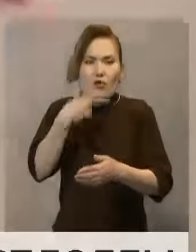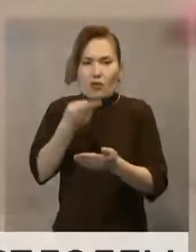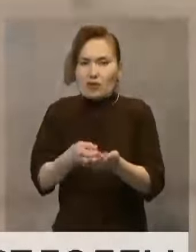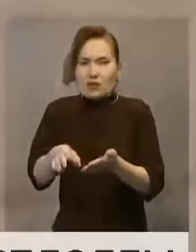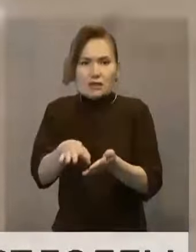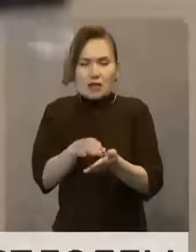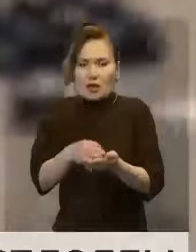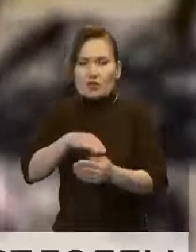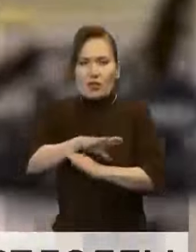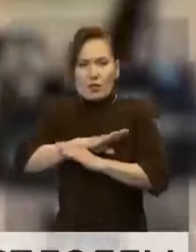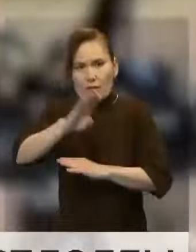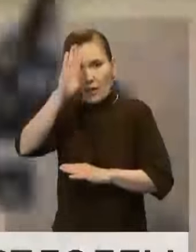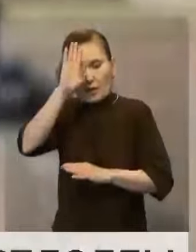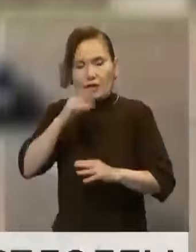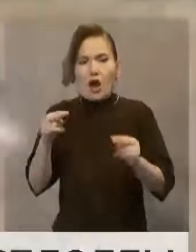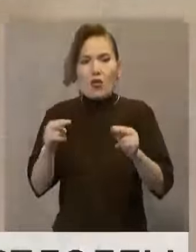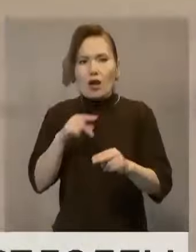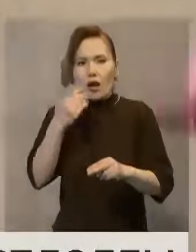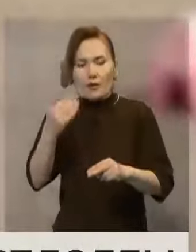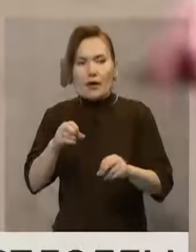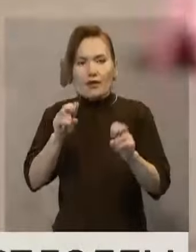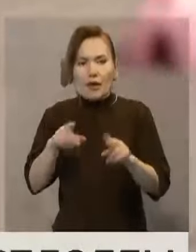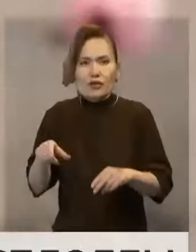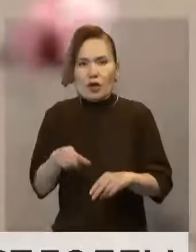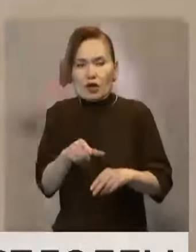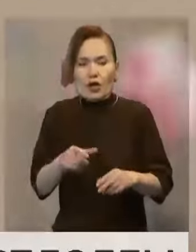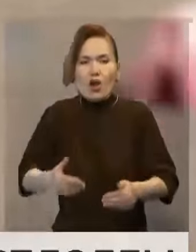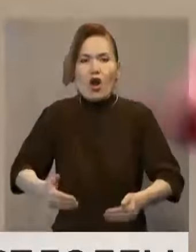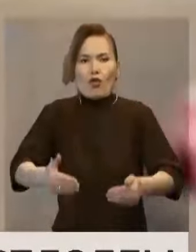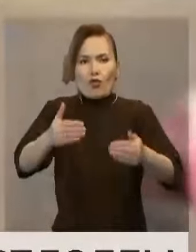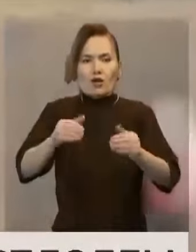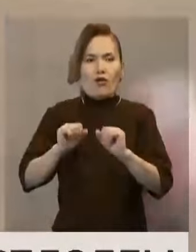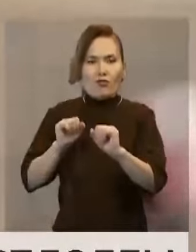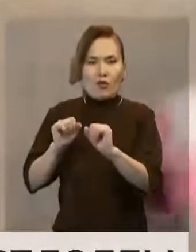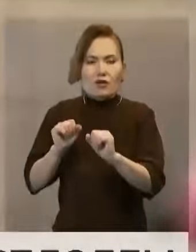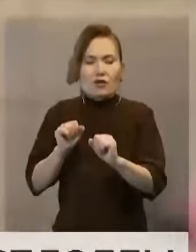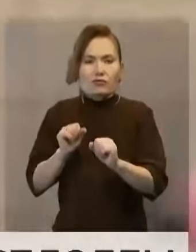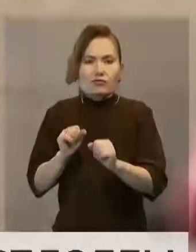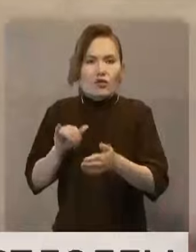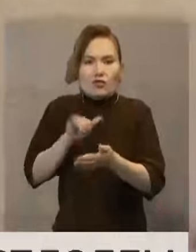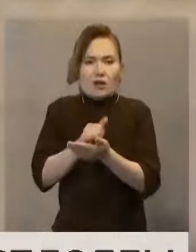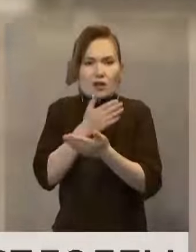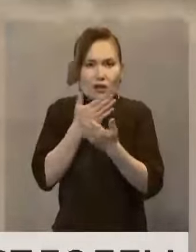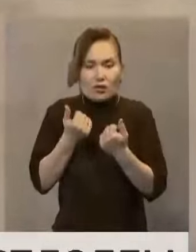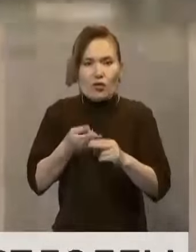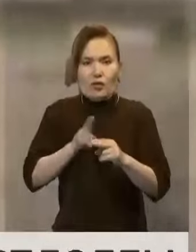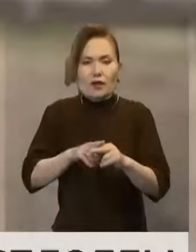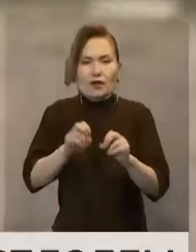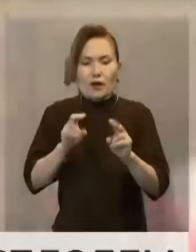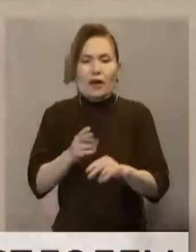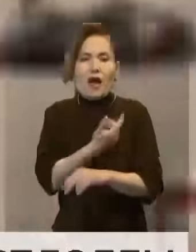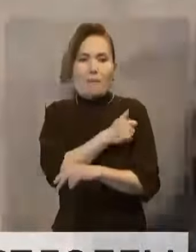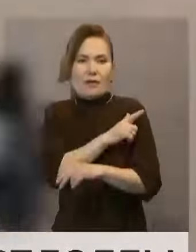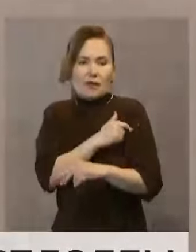тіл тартпай кетті. Куәгерлердің айтуынша, арнайы жолақтың қоршауы мығым бекітілмеген, оның үстіне картинг орталықта алғашқы